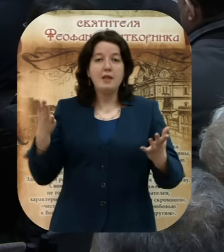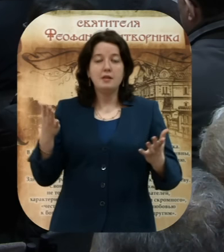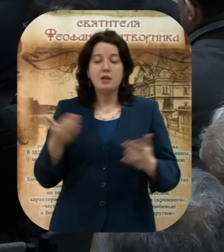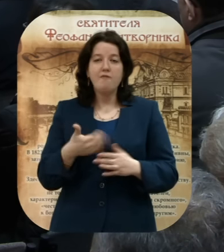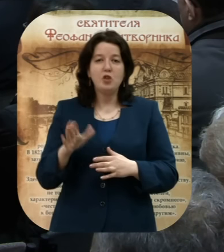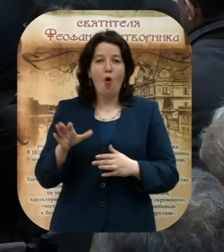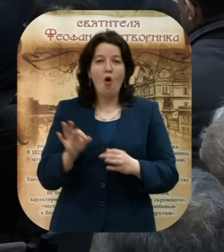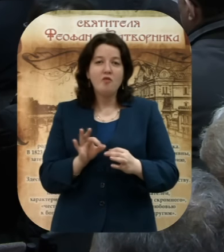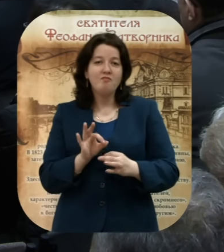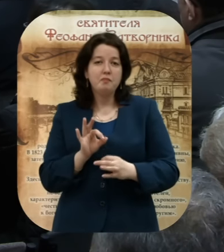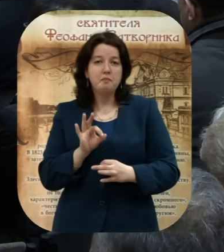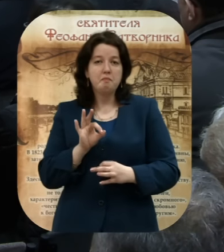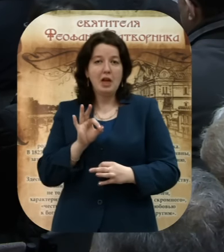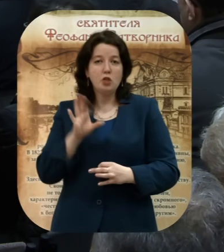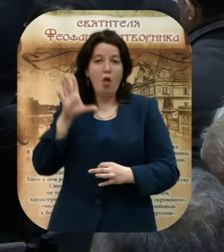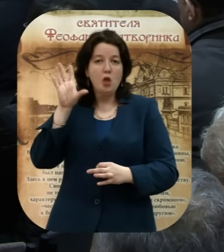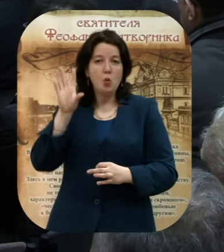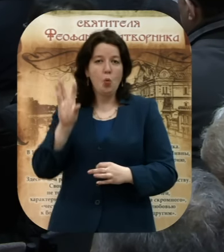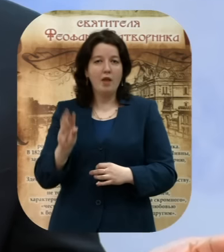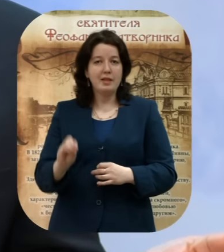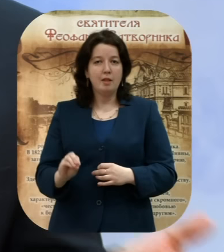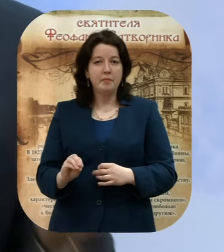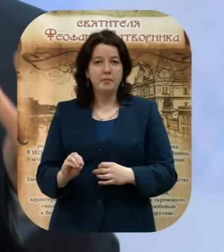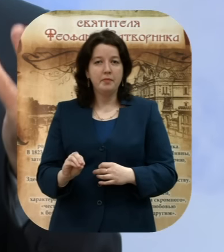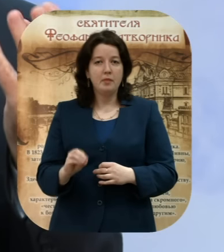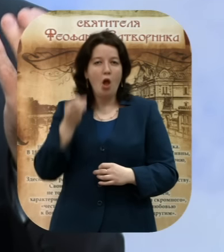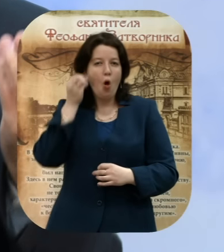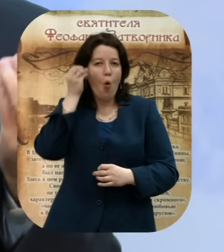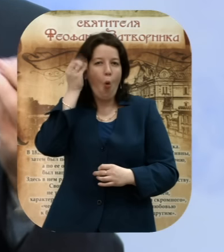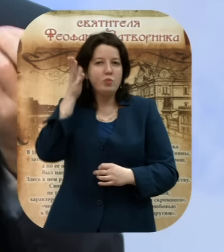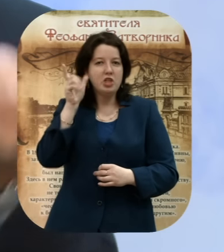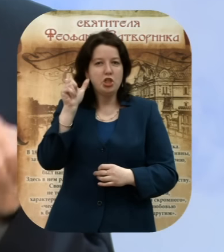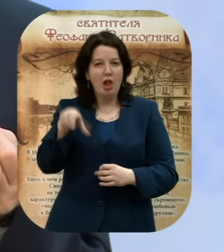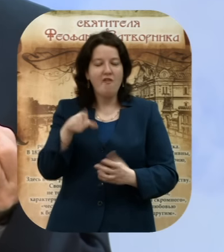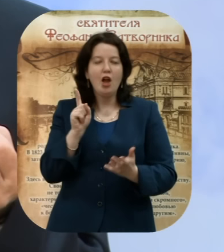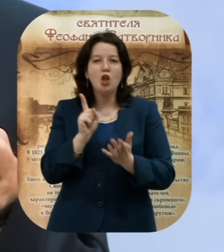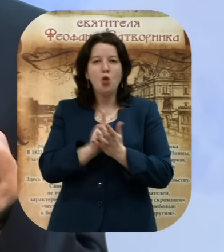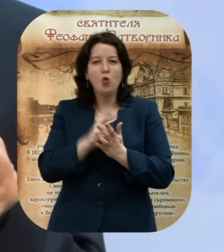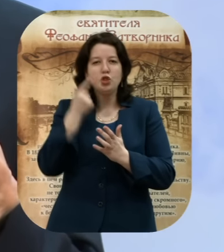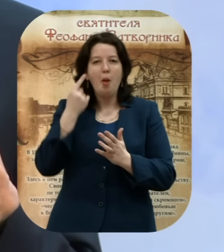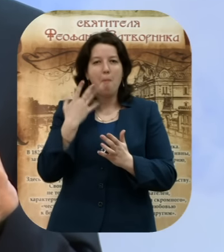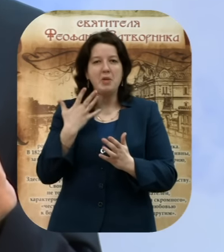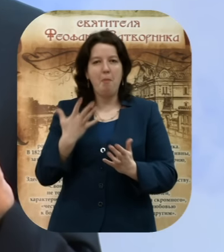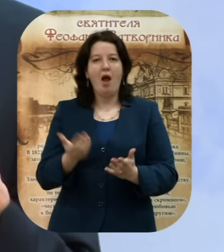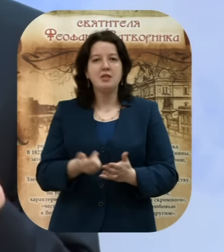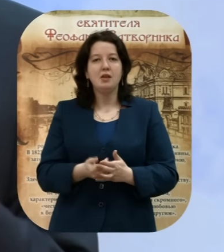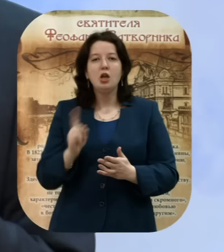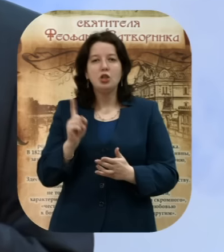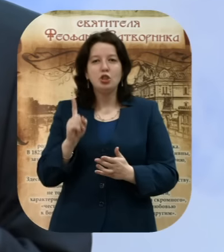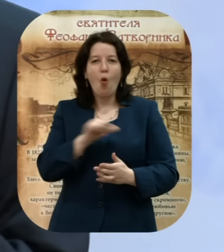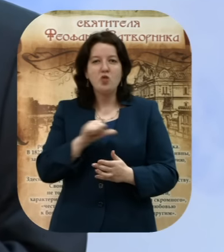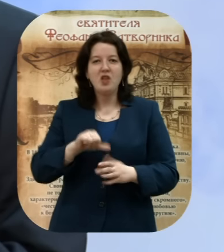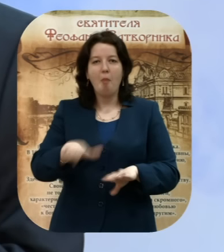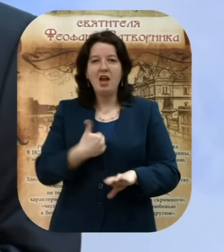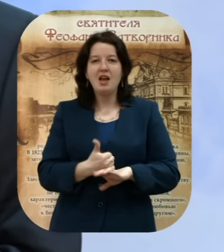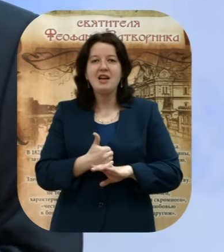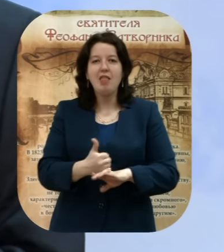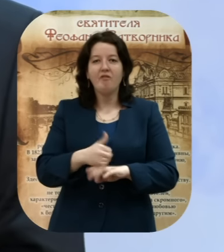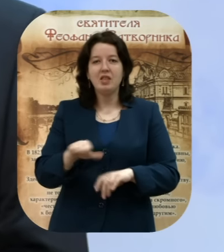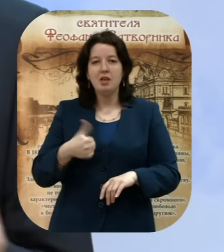– вспыхнула и угасла. Умный человек-то должен же понимать, что самый главный